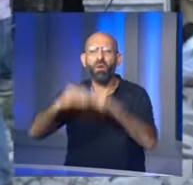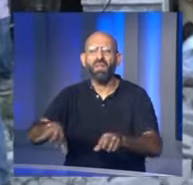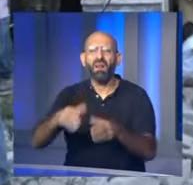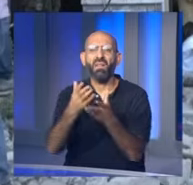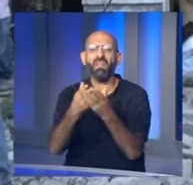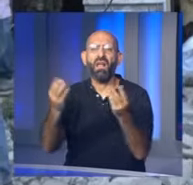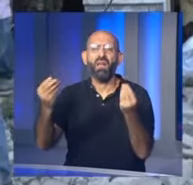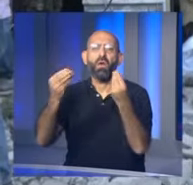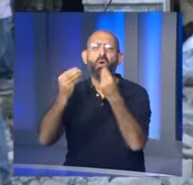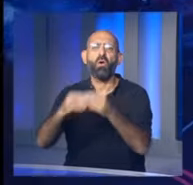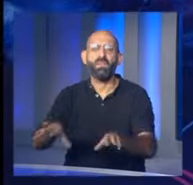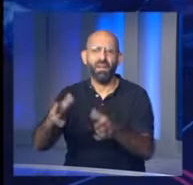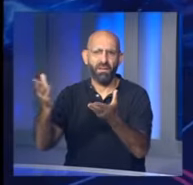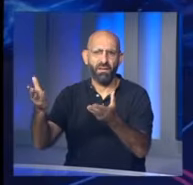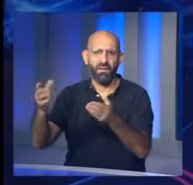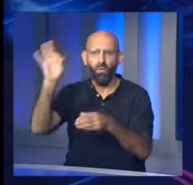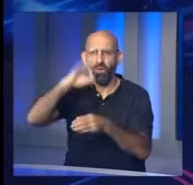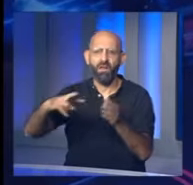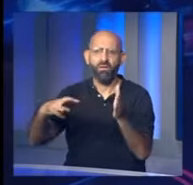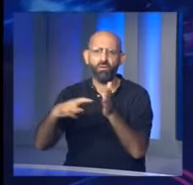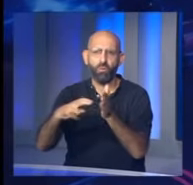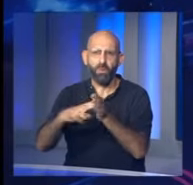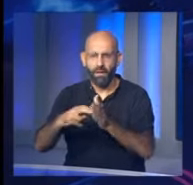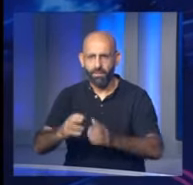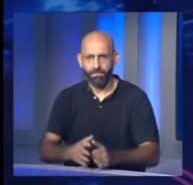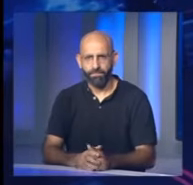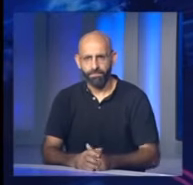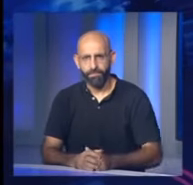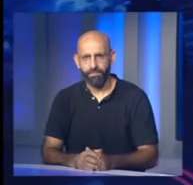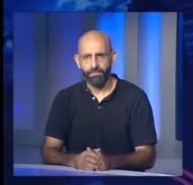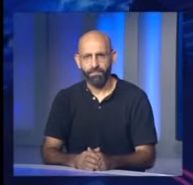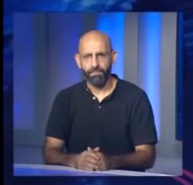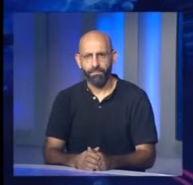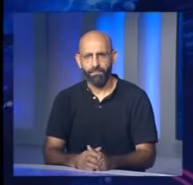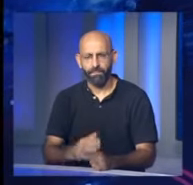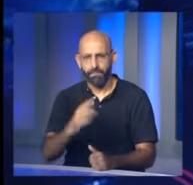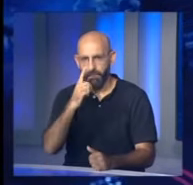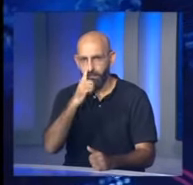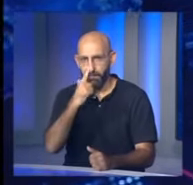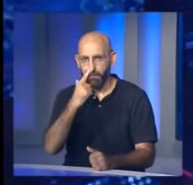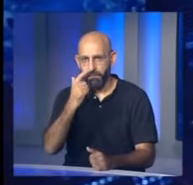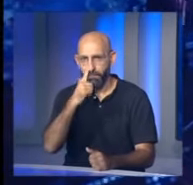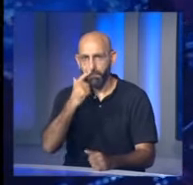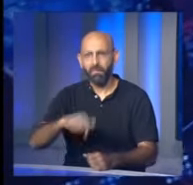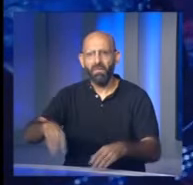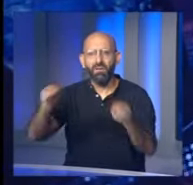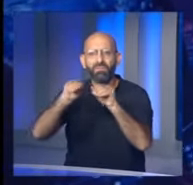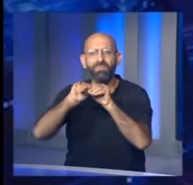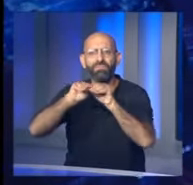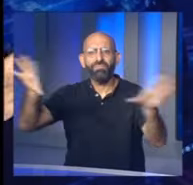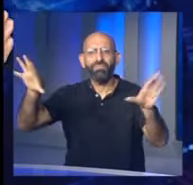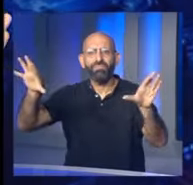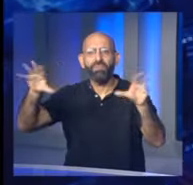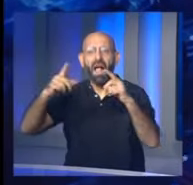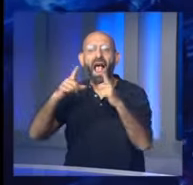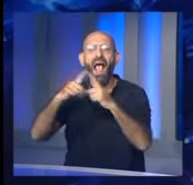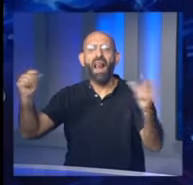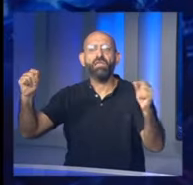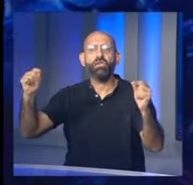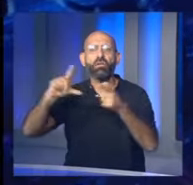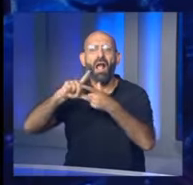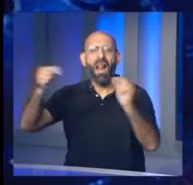مشيرا الى ان الاضرار اقتصرت على الماديات نقلت وكاله رويترز عن